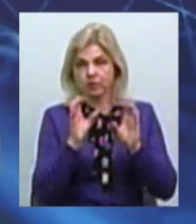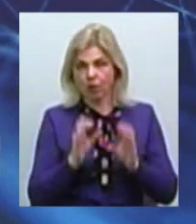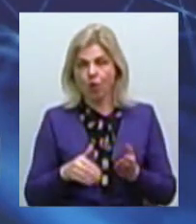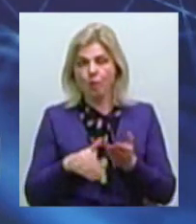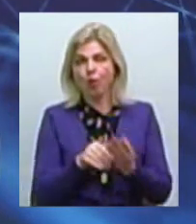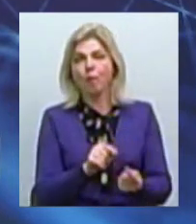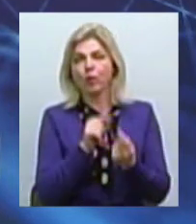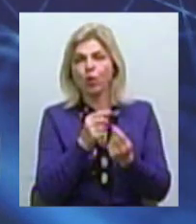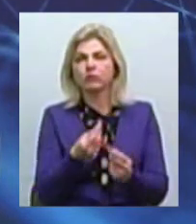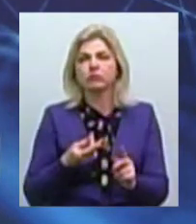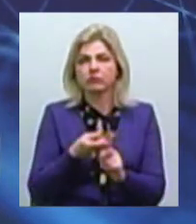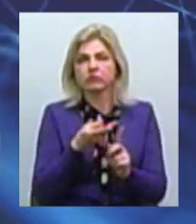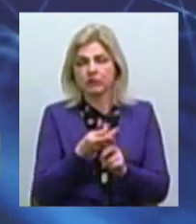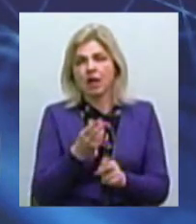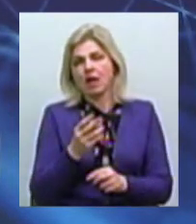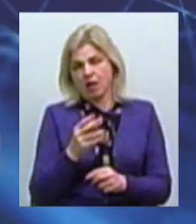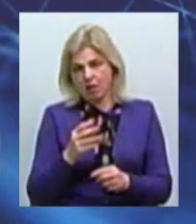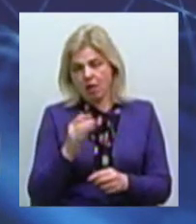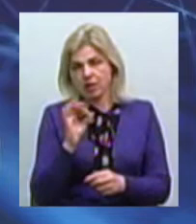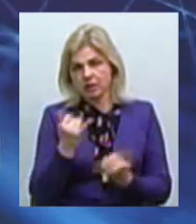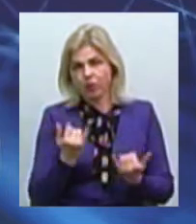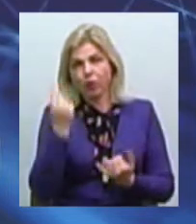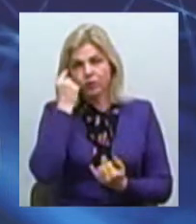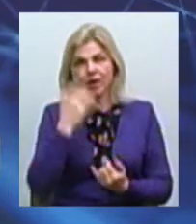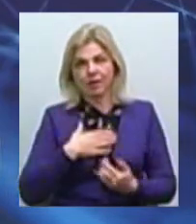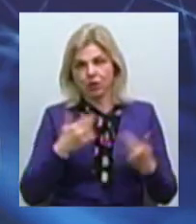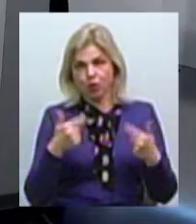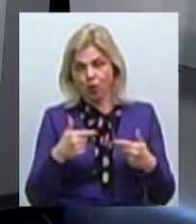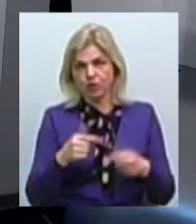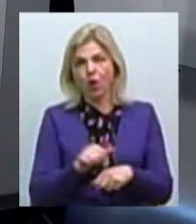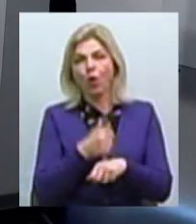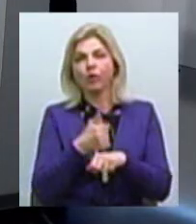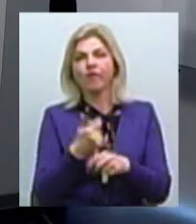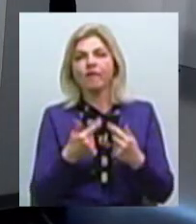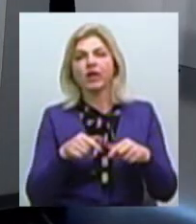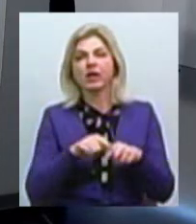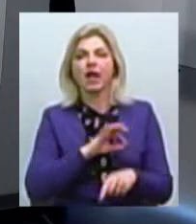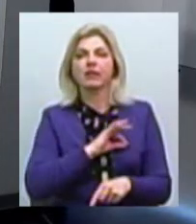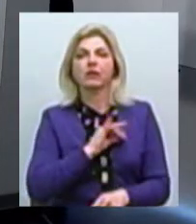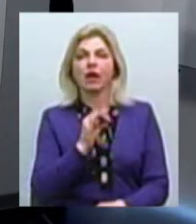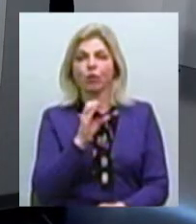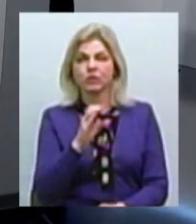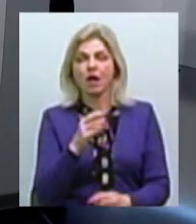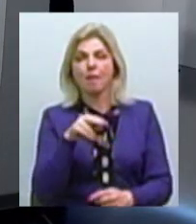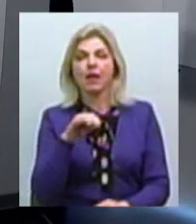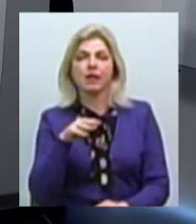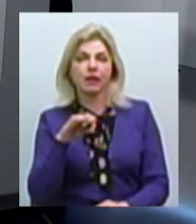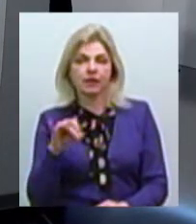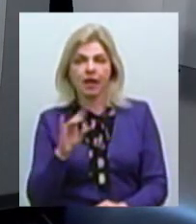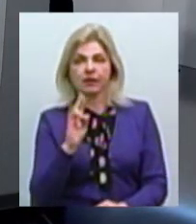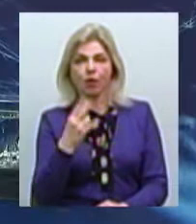про ты диетой рейдерству я знаю нашего сегодняшнего гостя в студии глава 5 дело не нотариальной палатой украины николаевской области